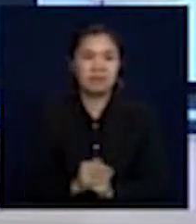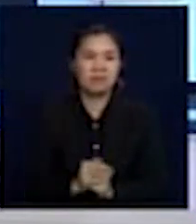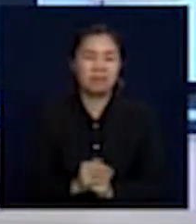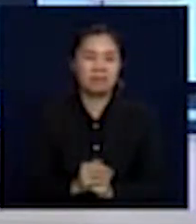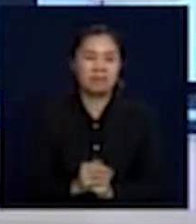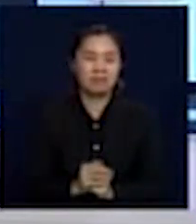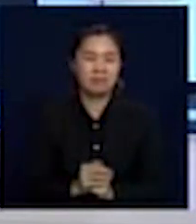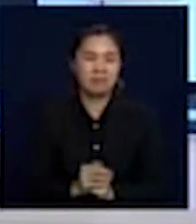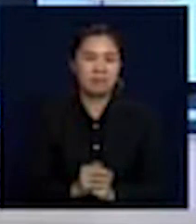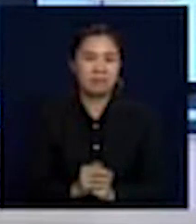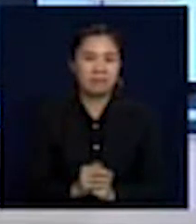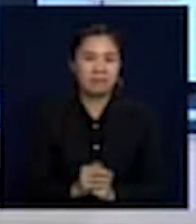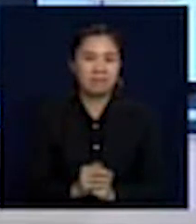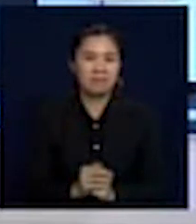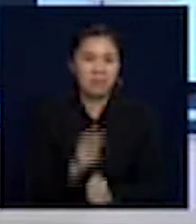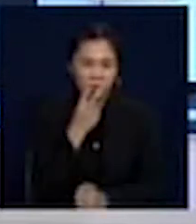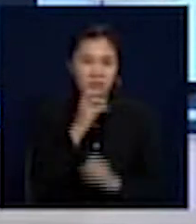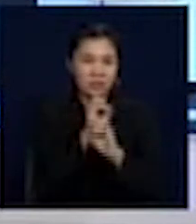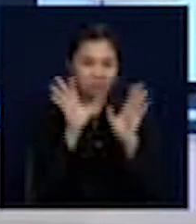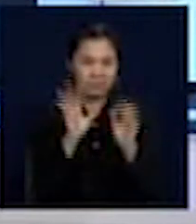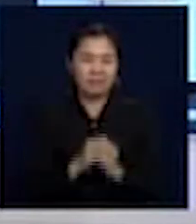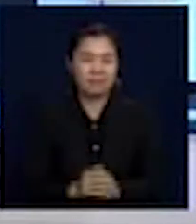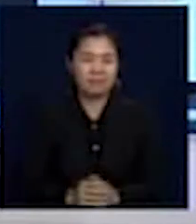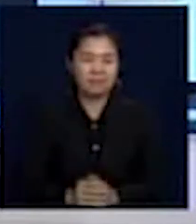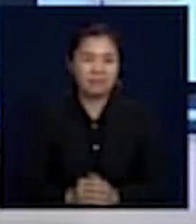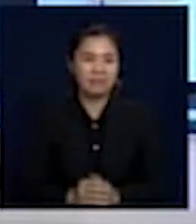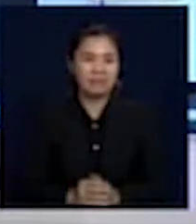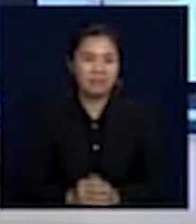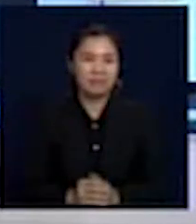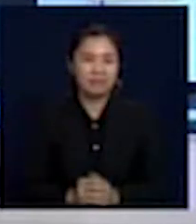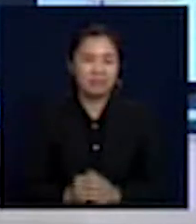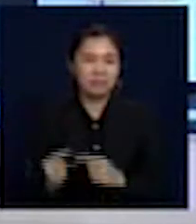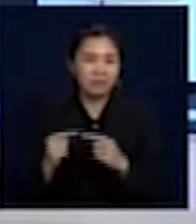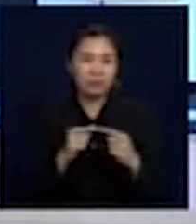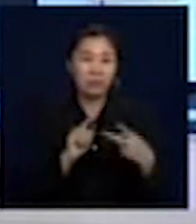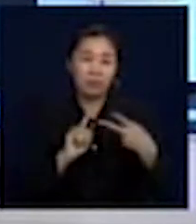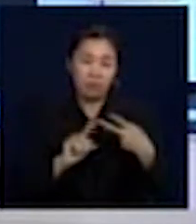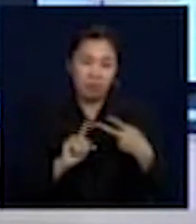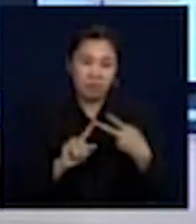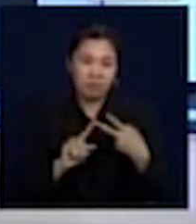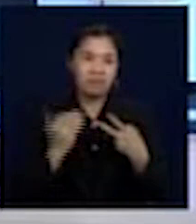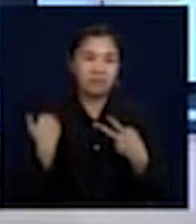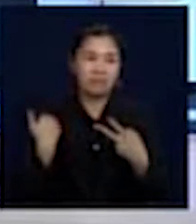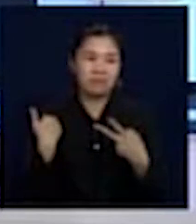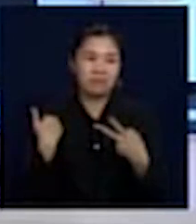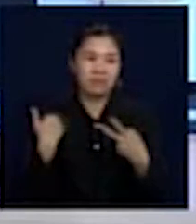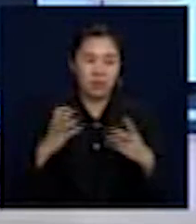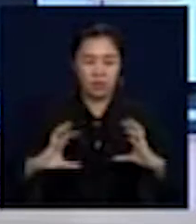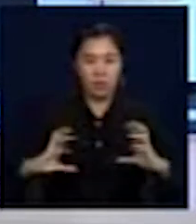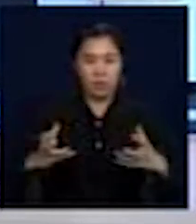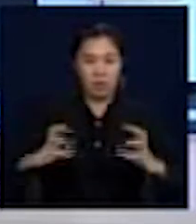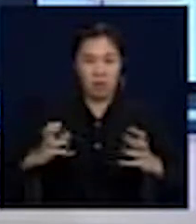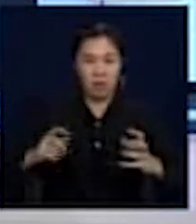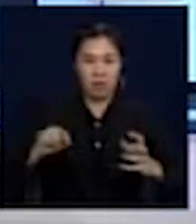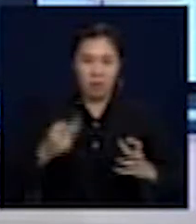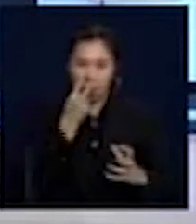จีนชัดแล้วนะชัดเรื่องที่1ต่อมาเรื่องที่2ตรงนี้ฮะวงล้อที่ล้อเนี่ย